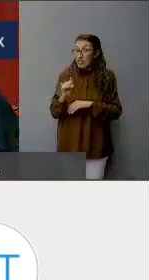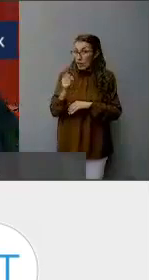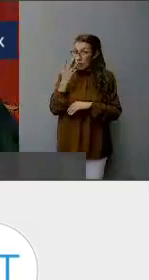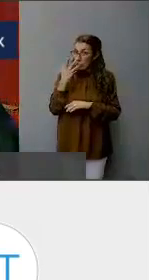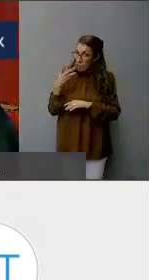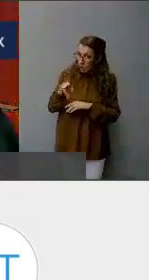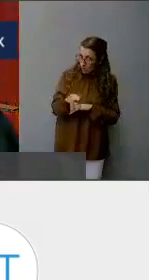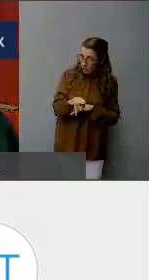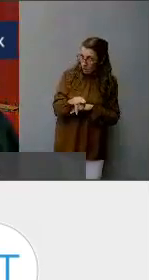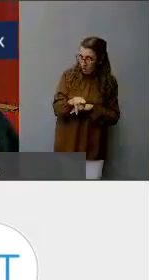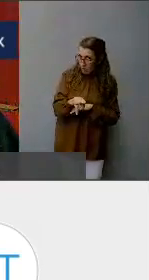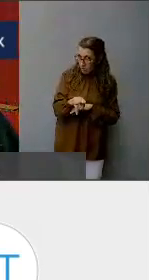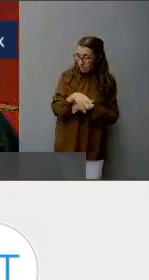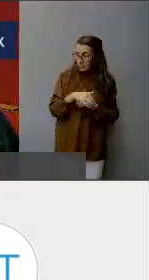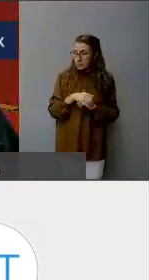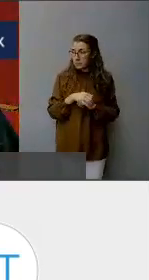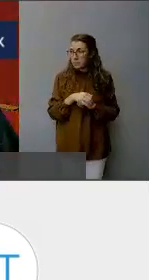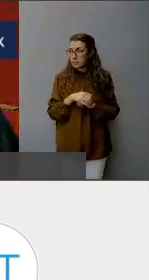interrogazione